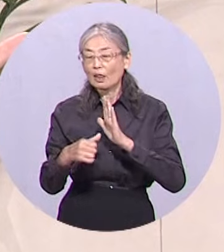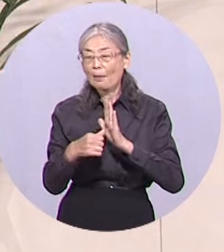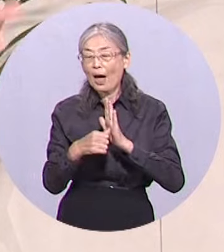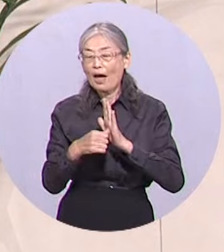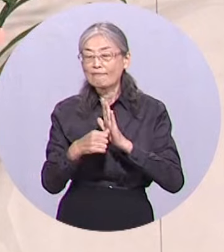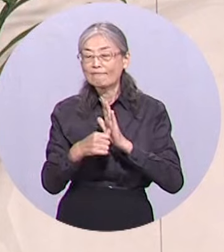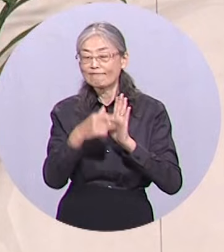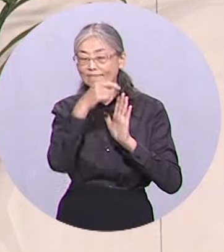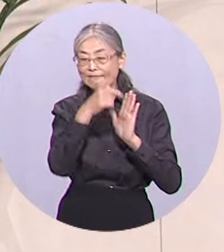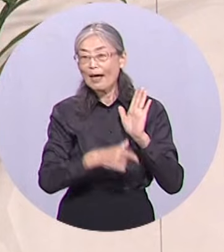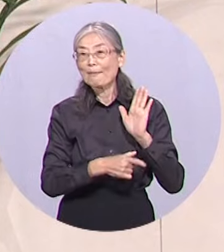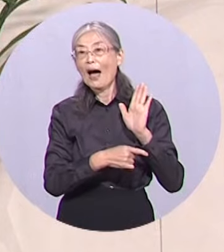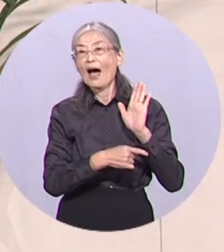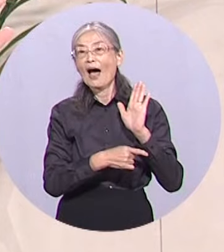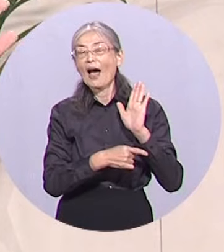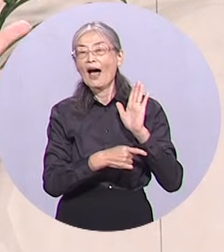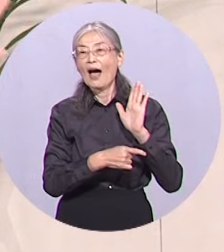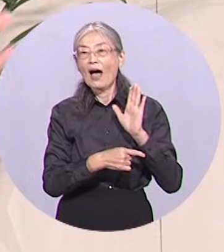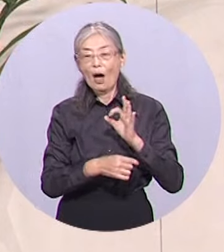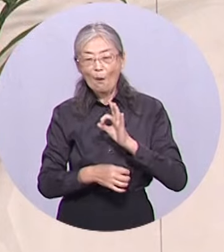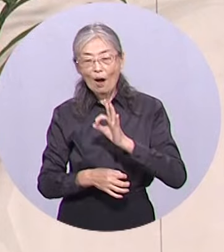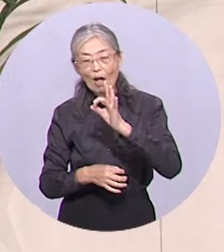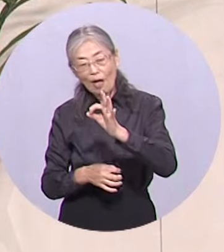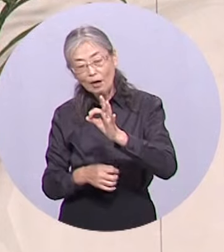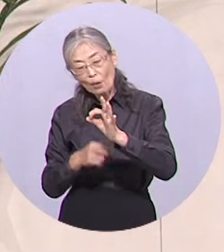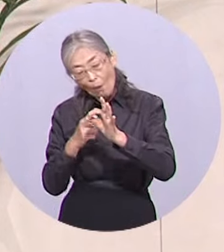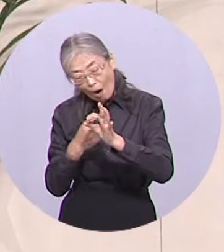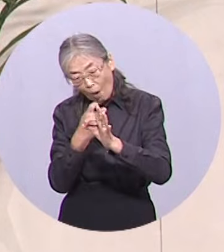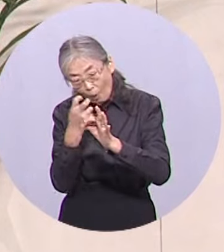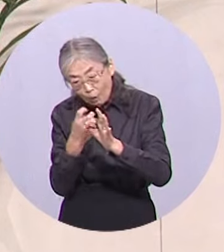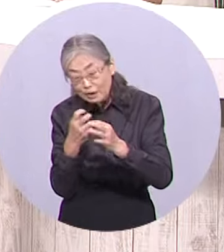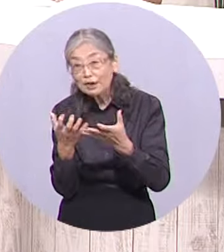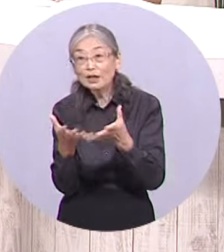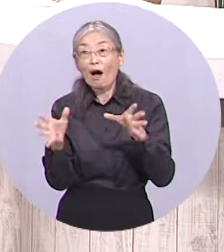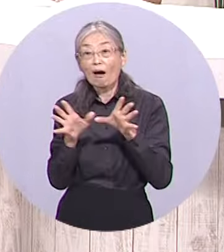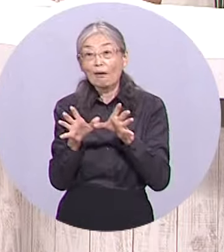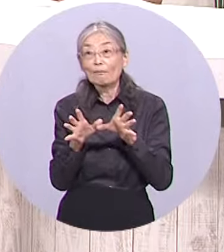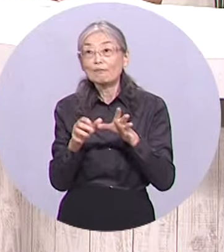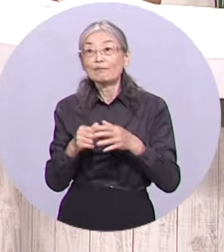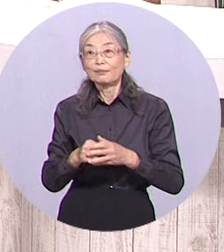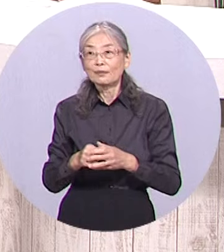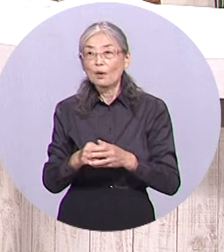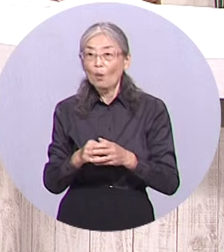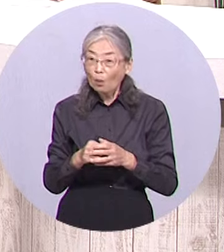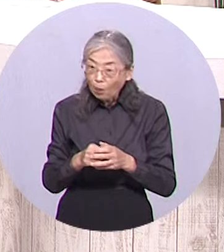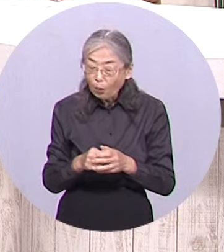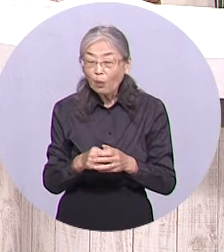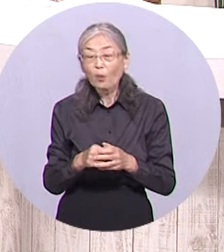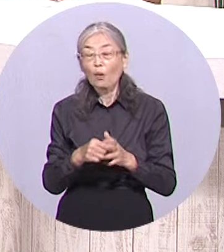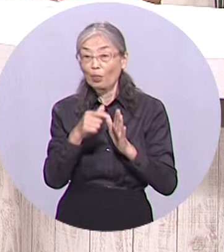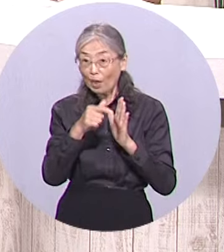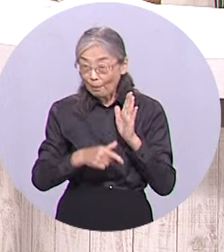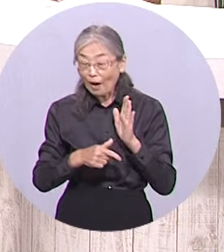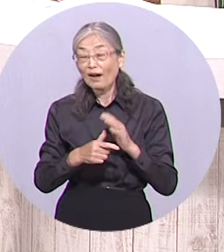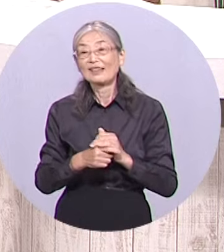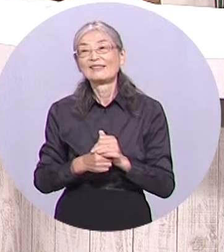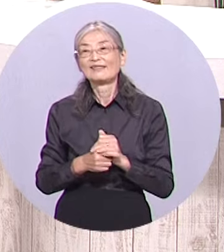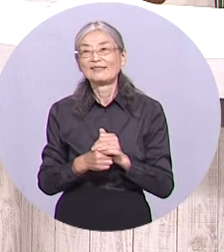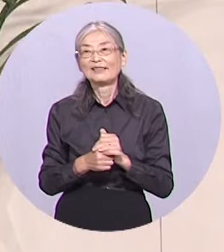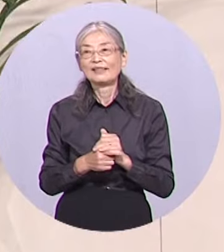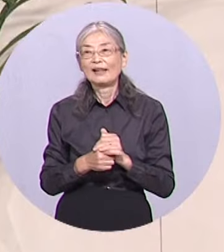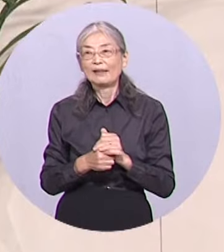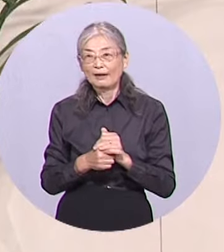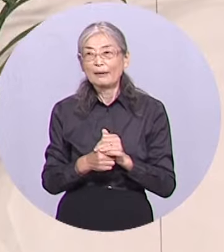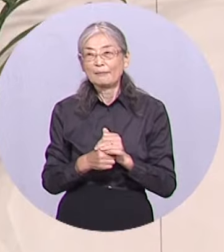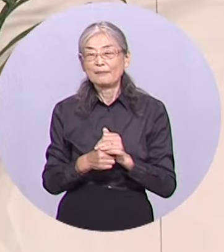じゃーん、お金を出してお金の不思議探検隊です。おー、 なんか楽しそうな、ね、名前ですけれども、どんな企画展なんでしょうか。ちょ